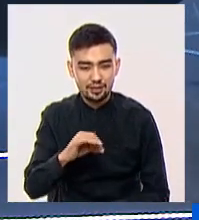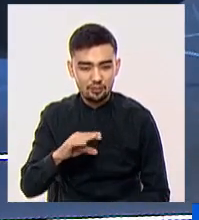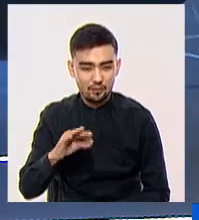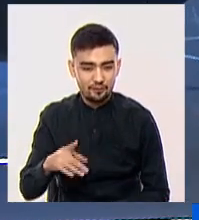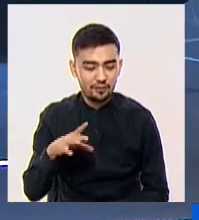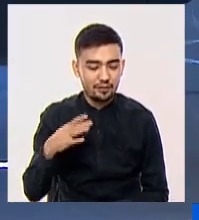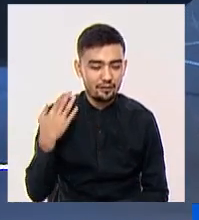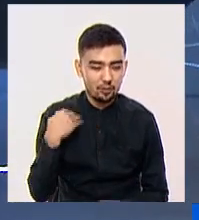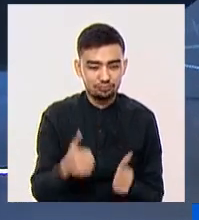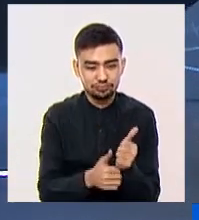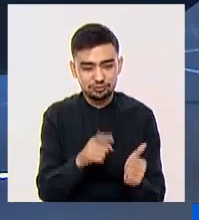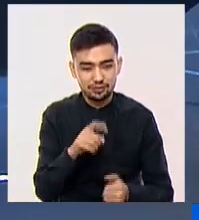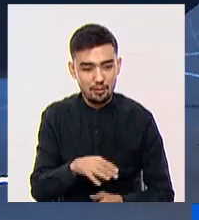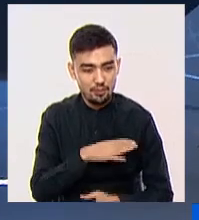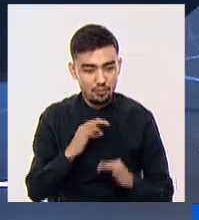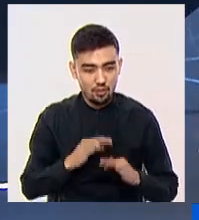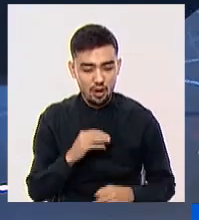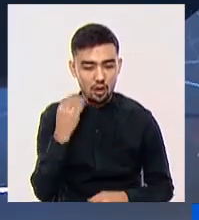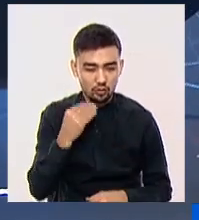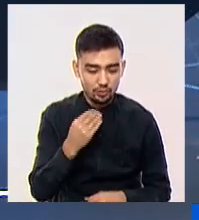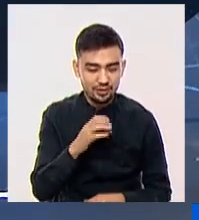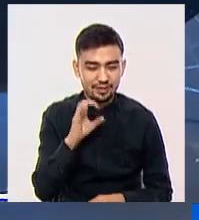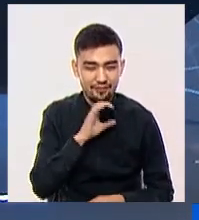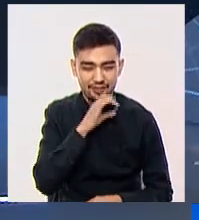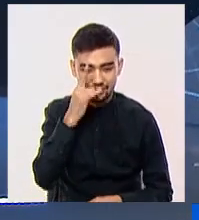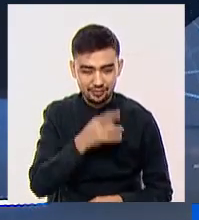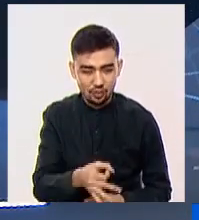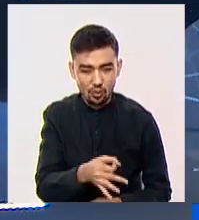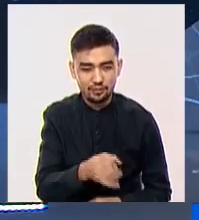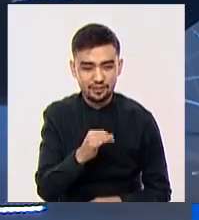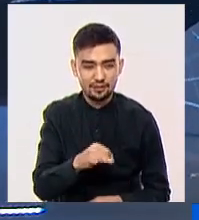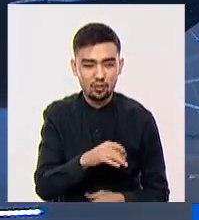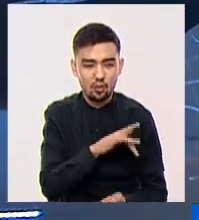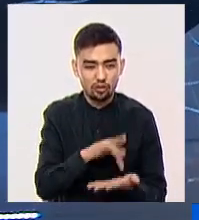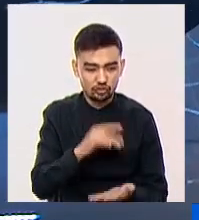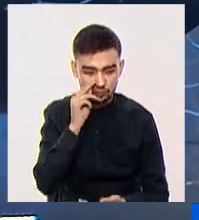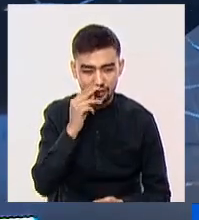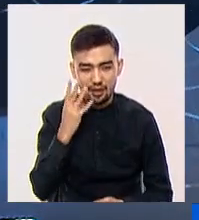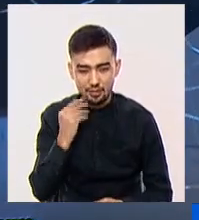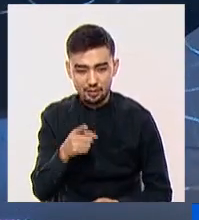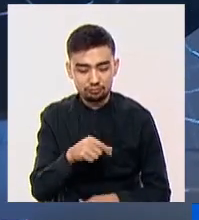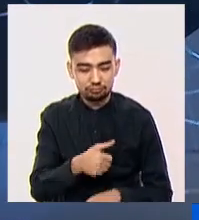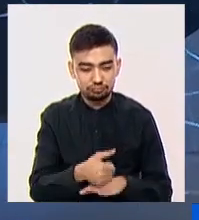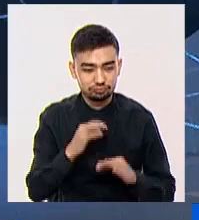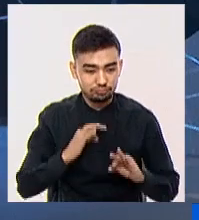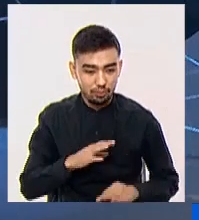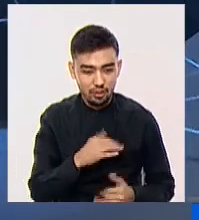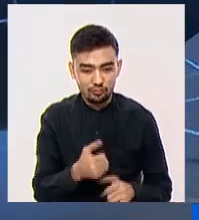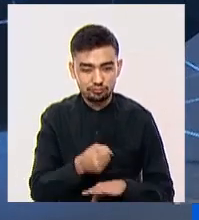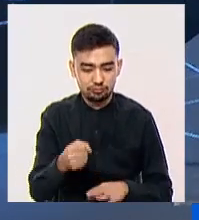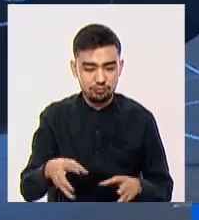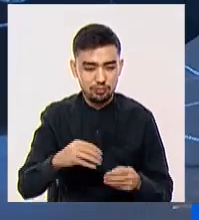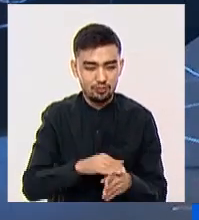в разные годы был прокурором актюбинской северо-казахстанской областей городов шымкента алматы сегодня касым-жомарт токаев